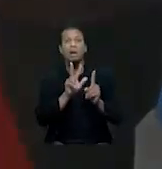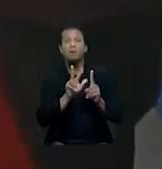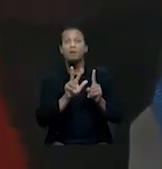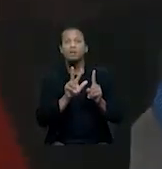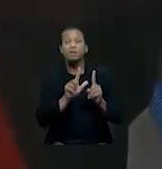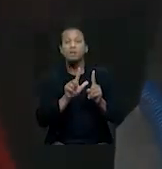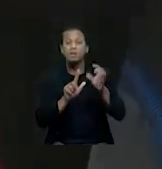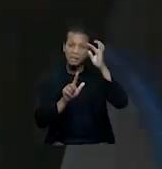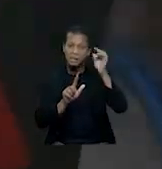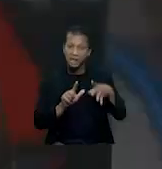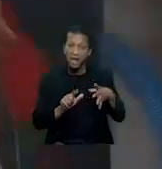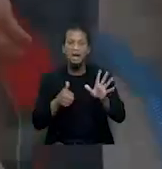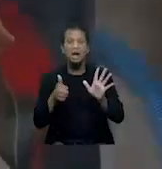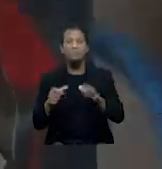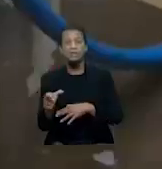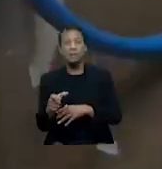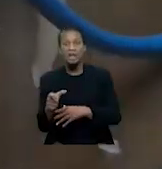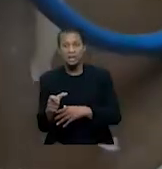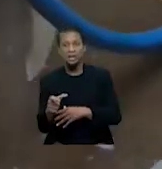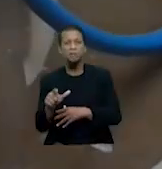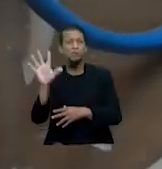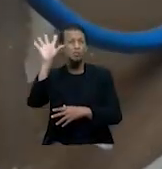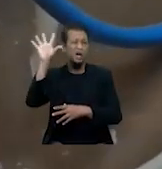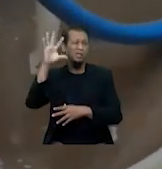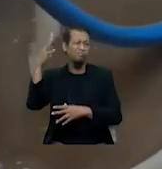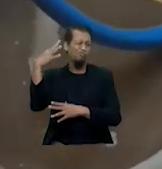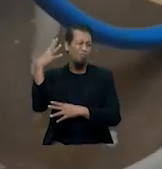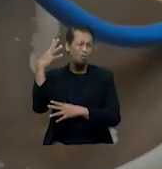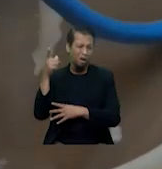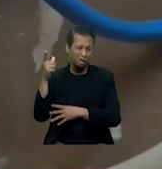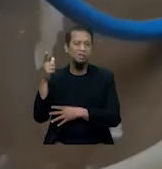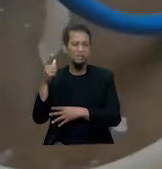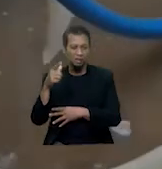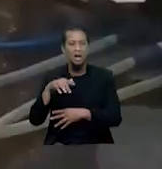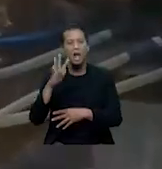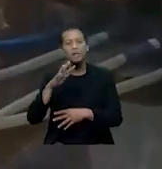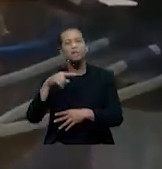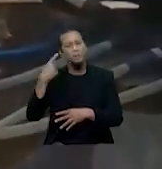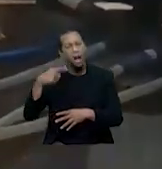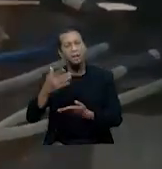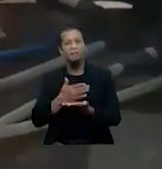kekeringan. Pembagian air bersih melalui water cannon akan dilakukan setiap hari untuk membantu